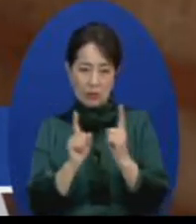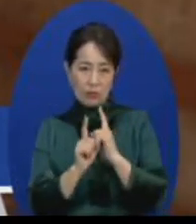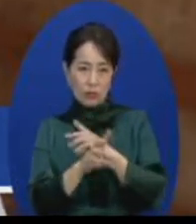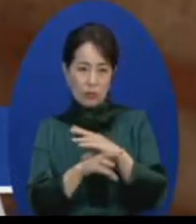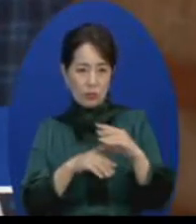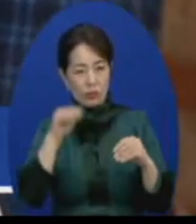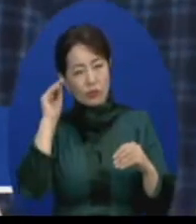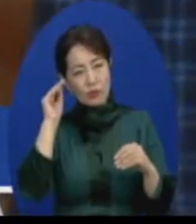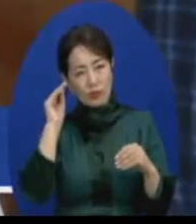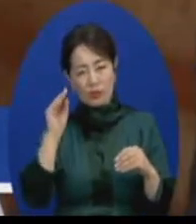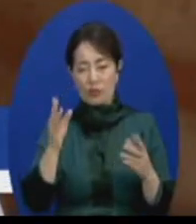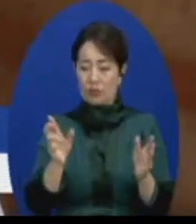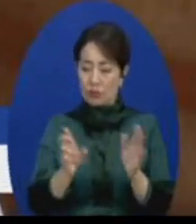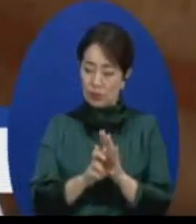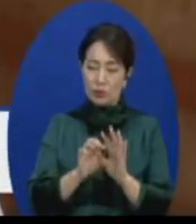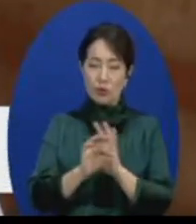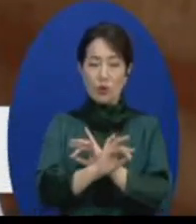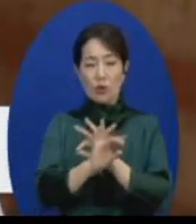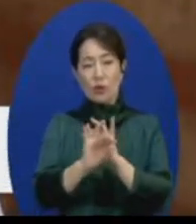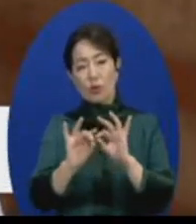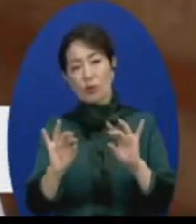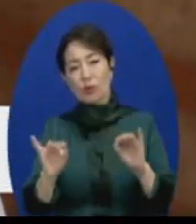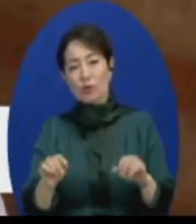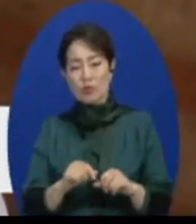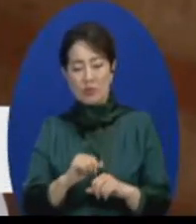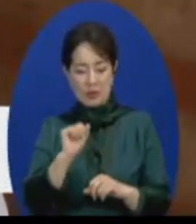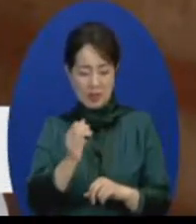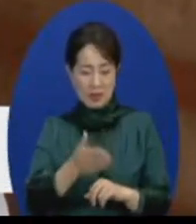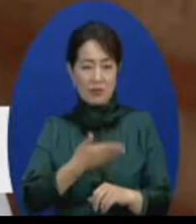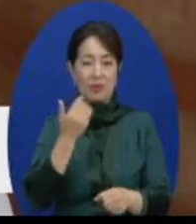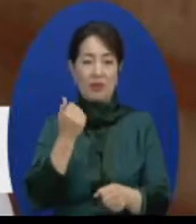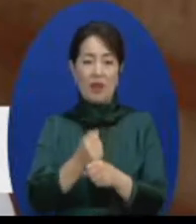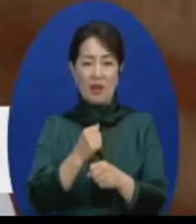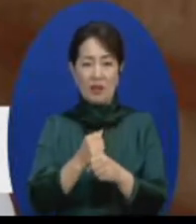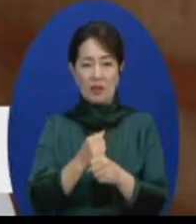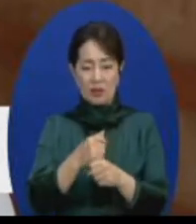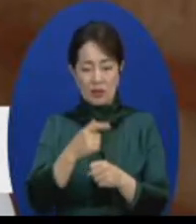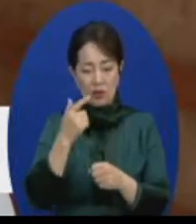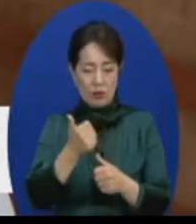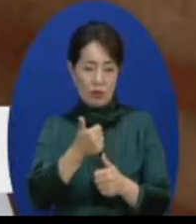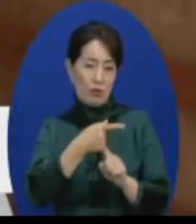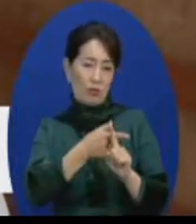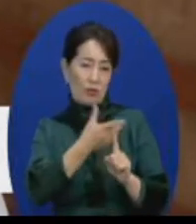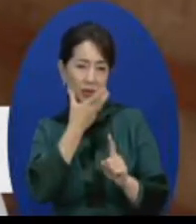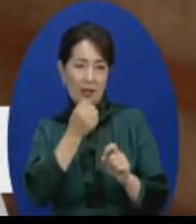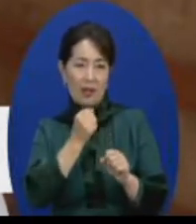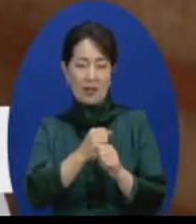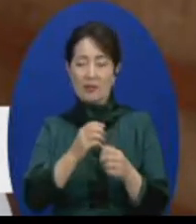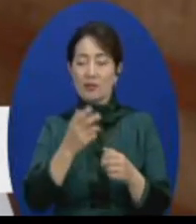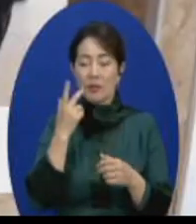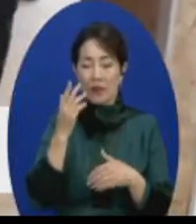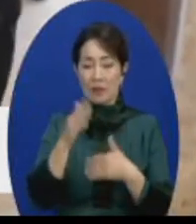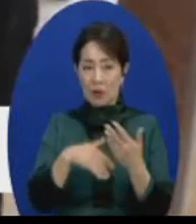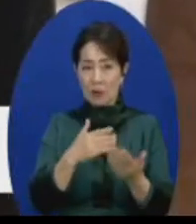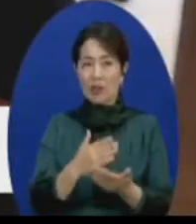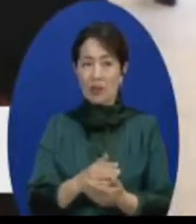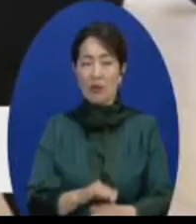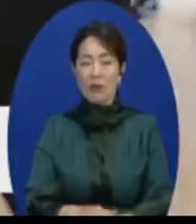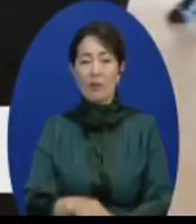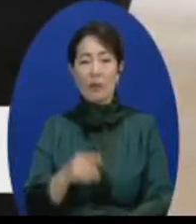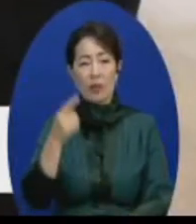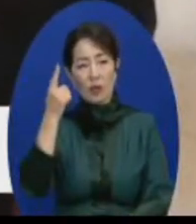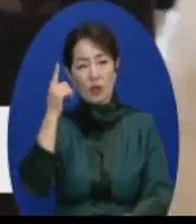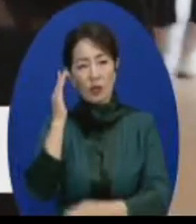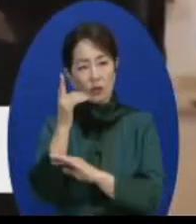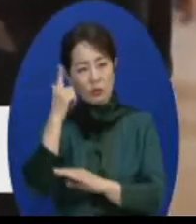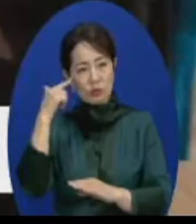сурч боловсрох янз бүрийн одоо идэвхтэй үйл ажиллагаа ингээд өдөр сайхан үйл ажиллагаа байнга явуулдаг юм аа.